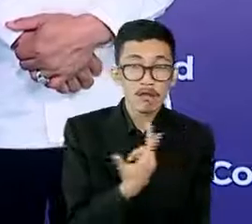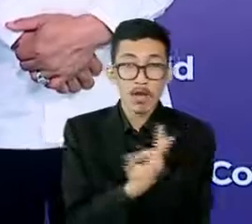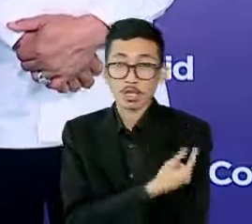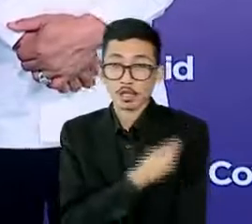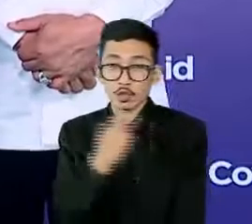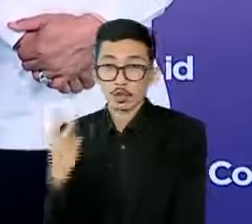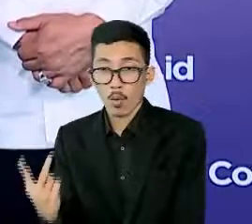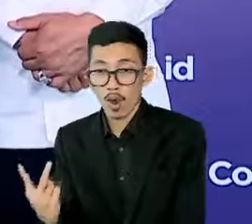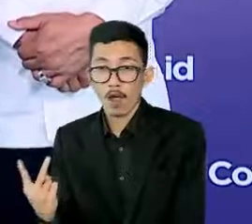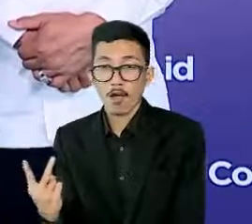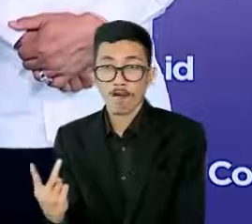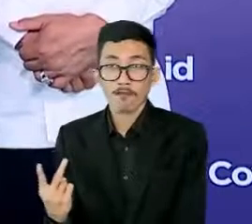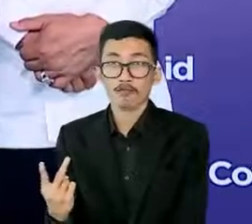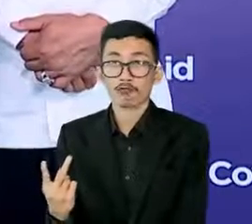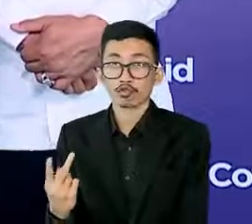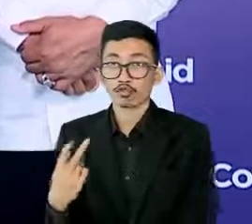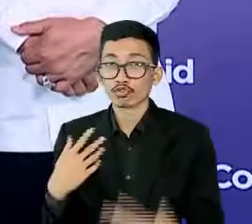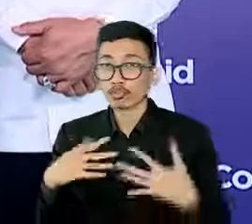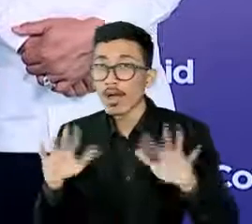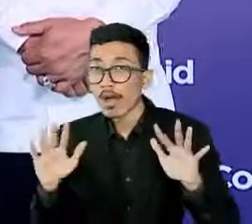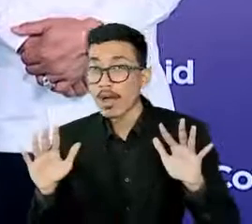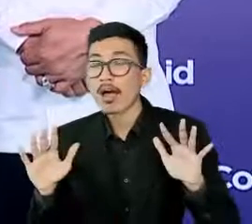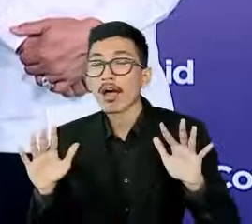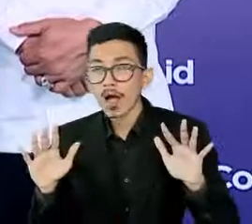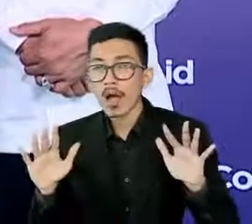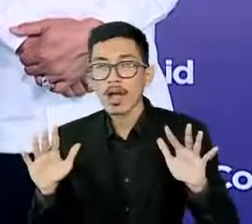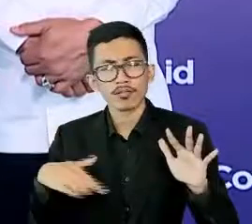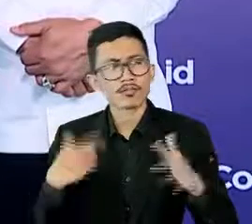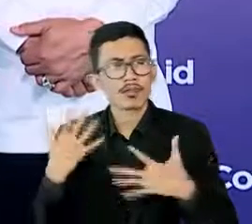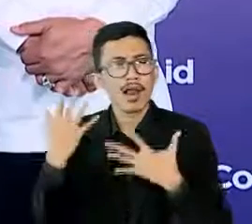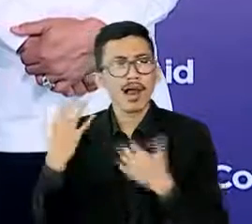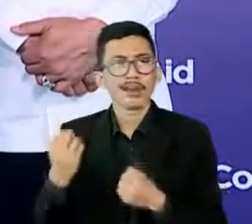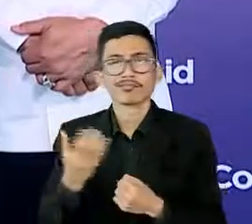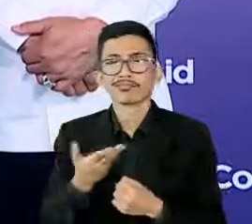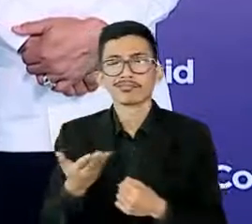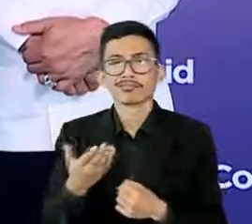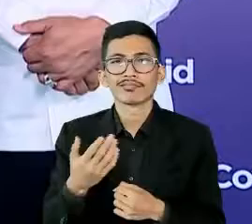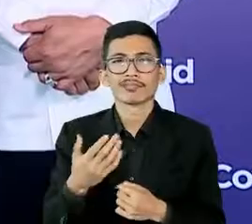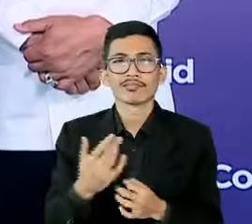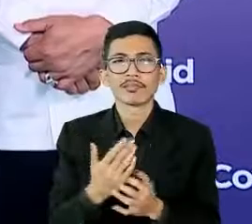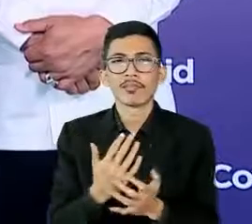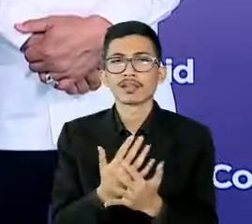yang kedua saya mengharapkan masyarakat terus